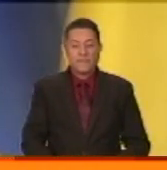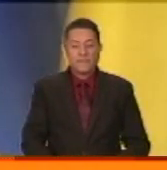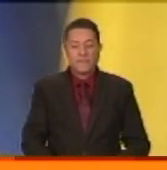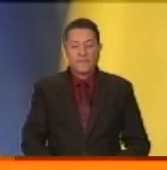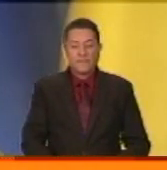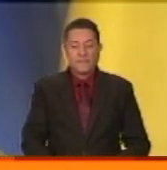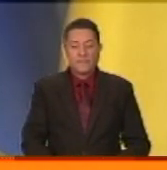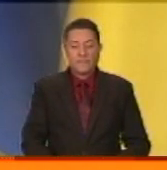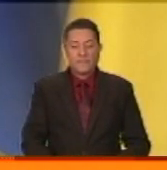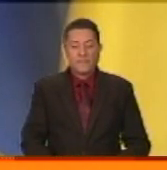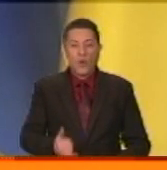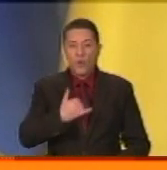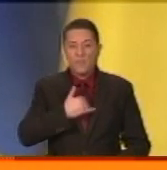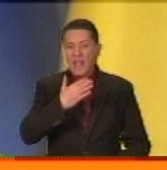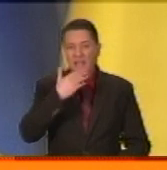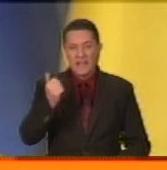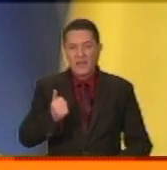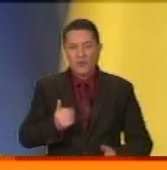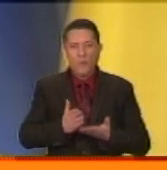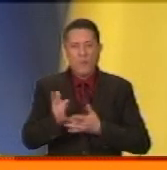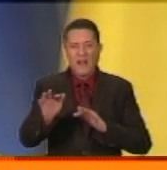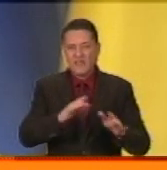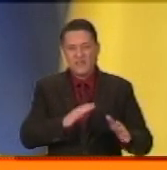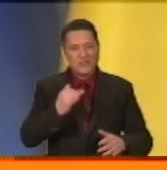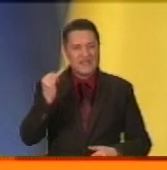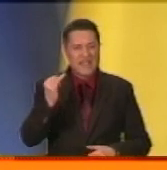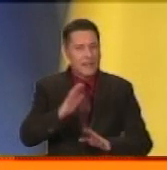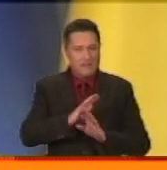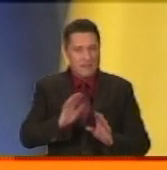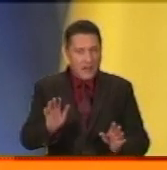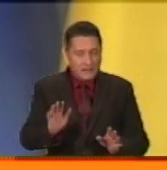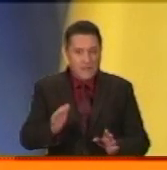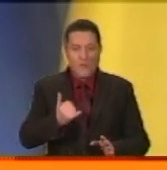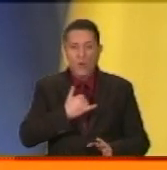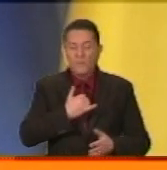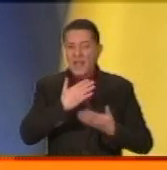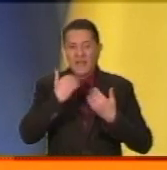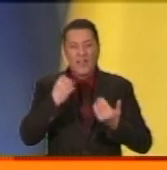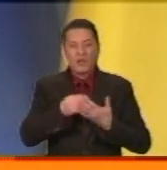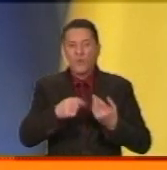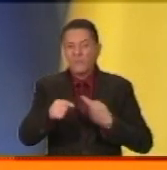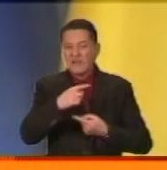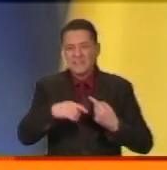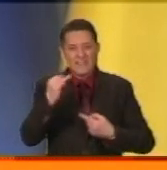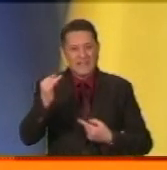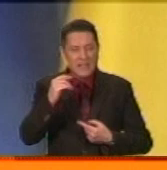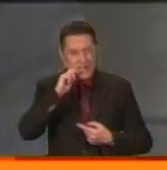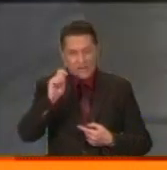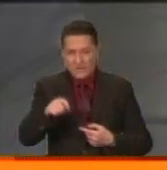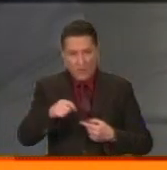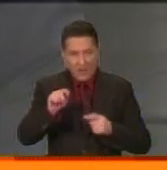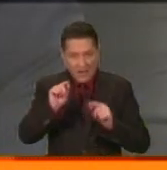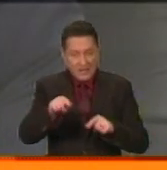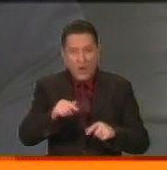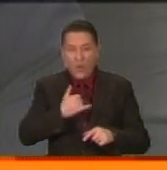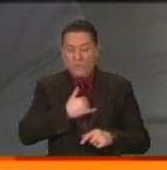давайте так скажем. У меня нет политических интересов, у меня нет бизнес-интересов в Украине, ничего. У меня очень